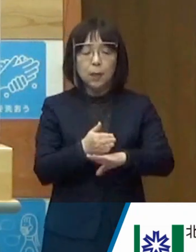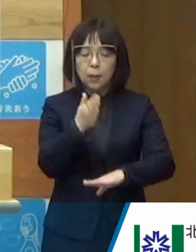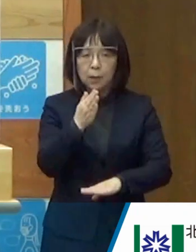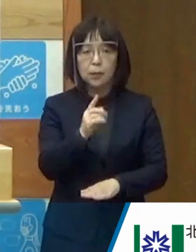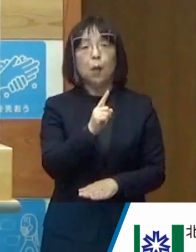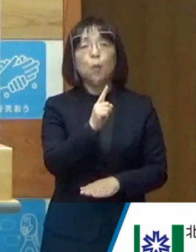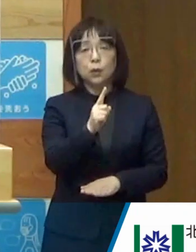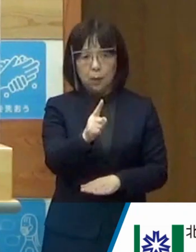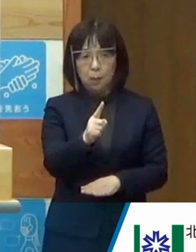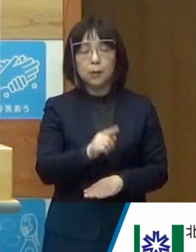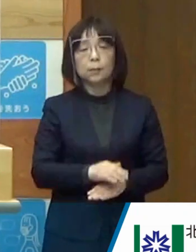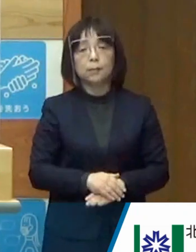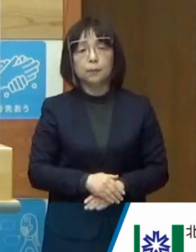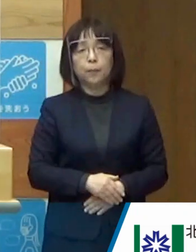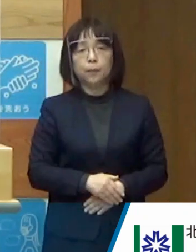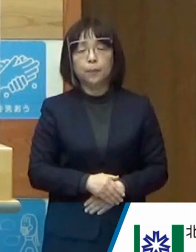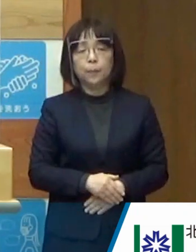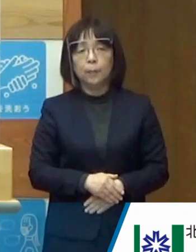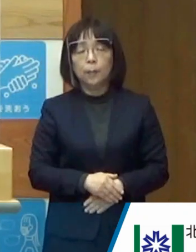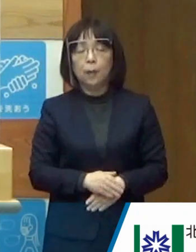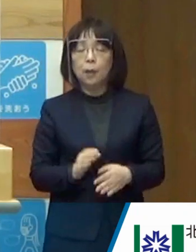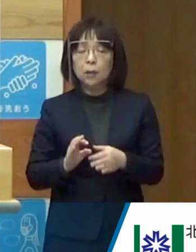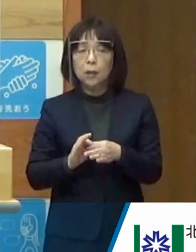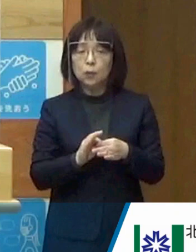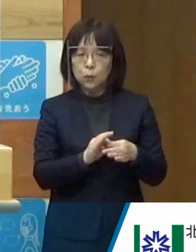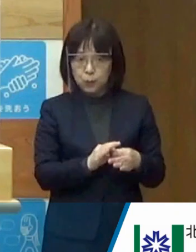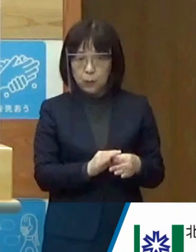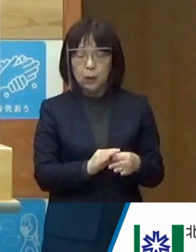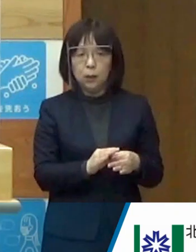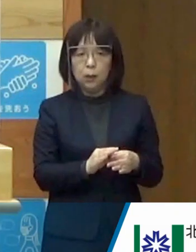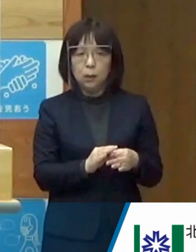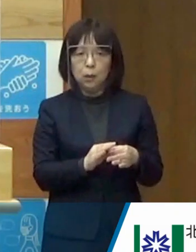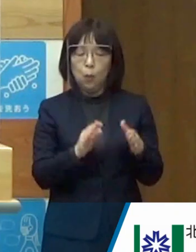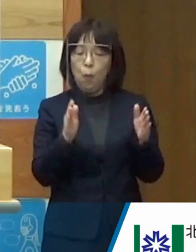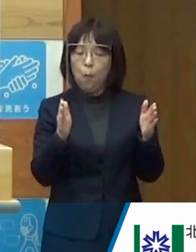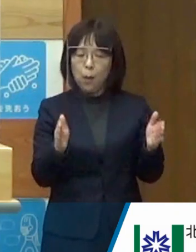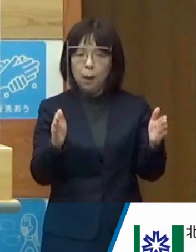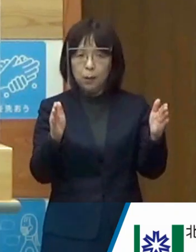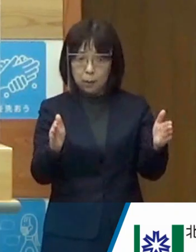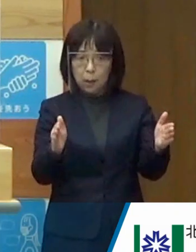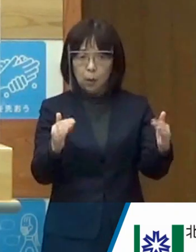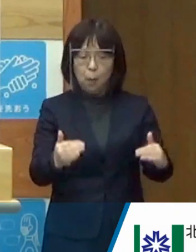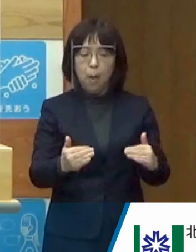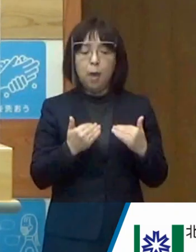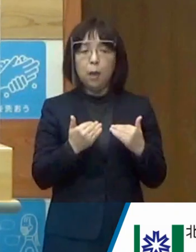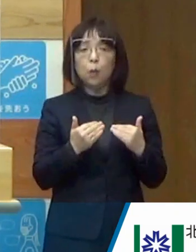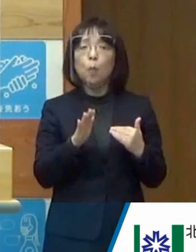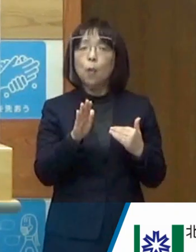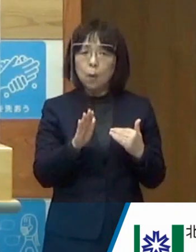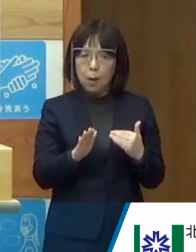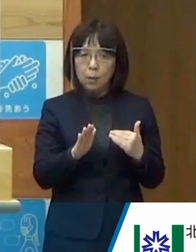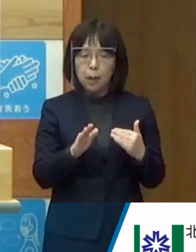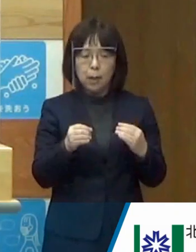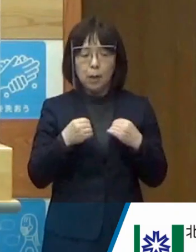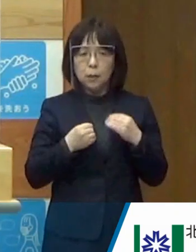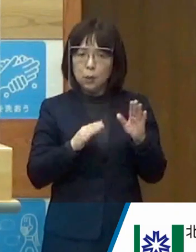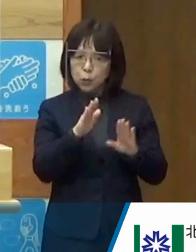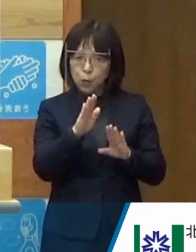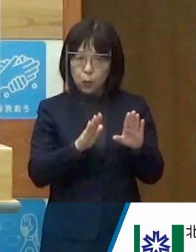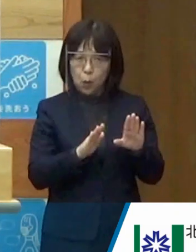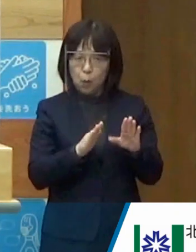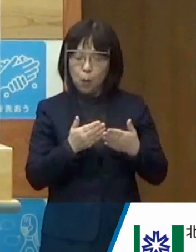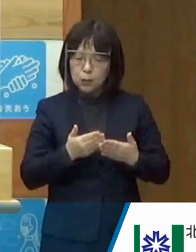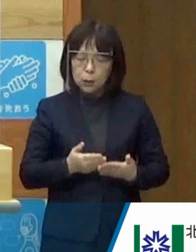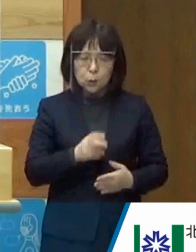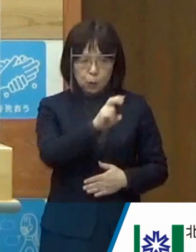謝を申し上げます。引き続き年末年始の影響も含めて感染状況については慎重に